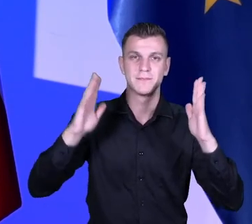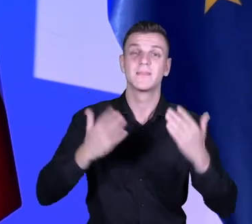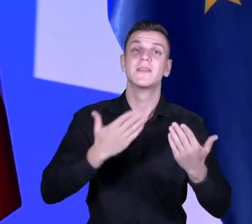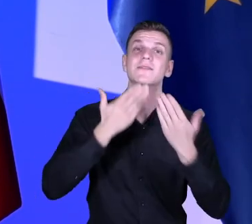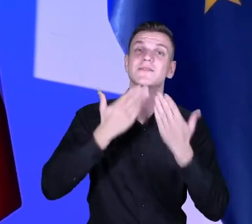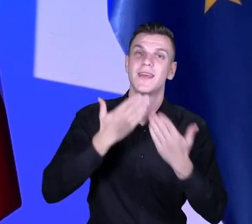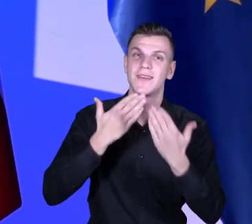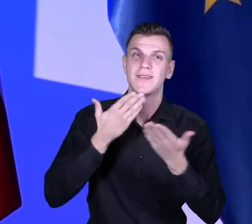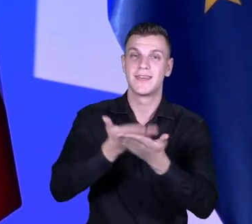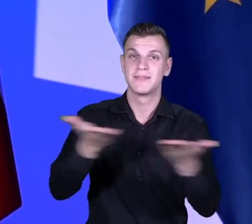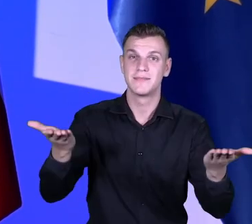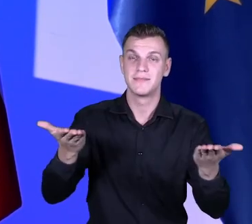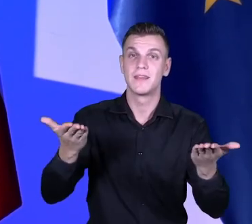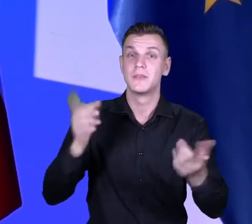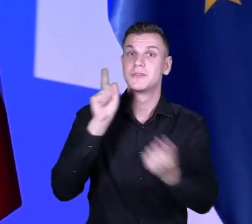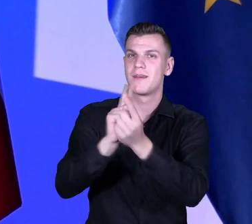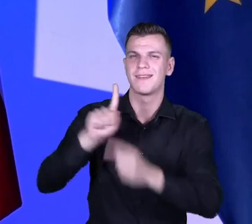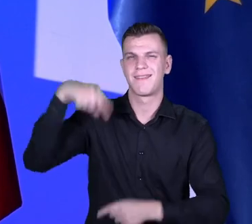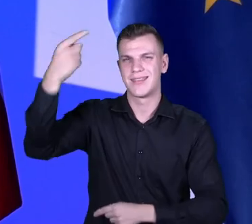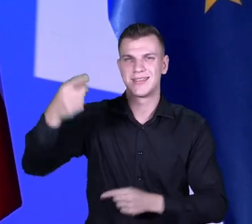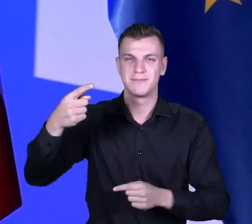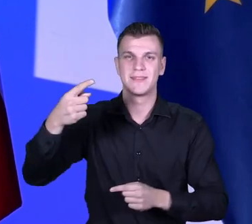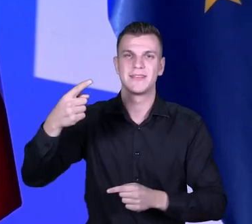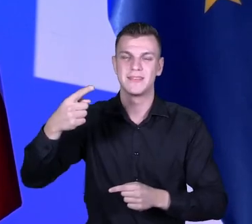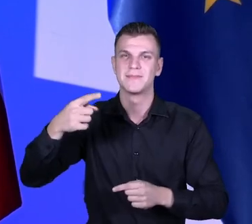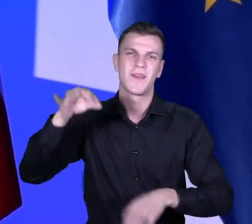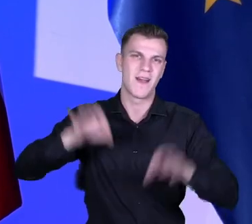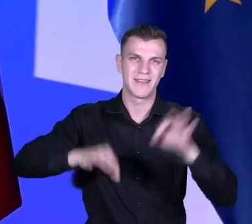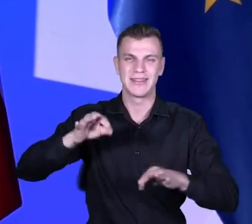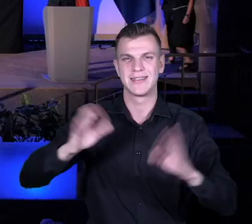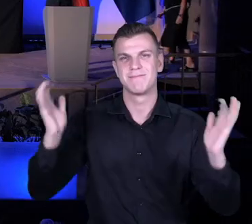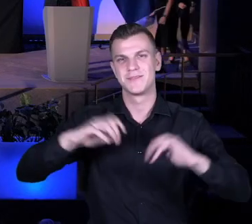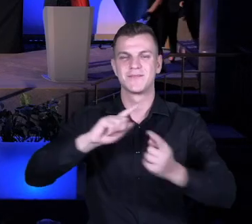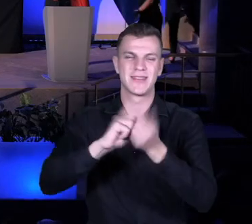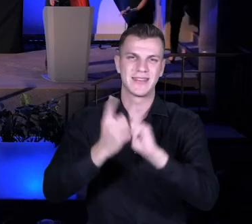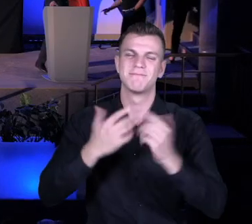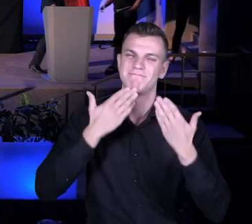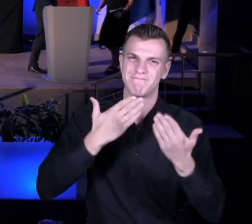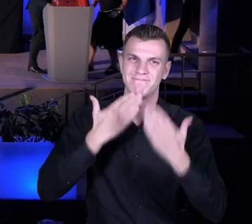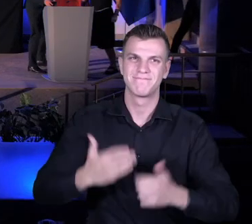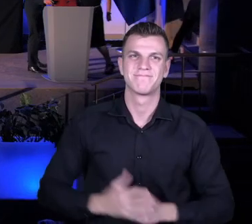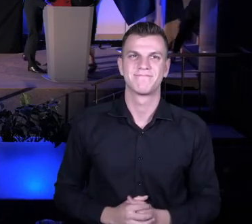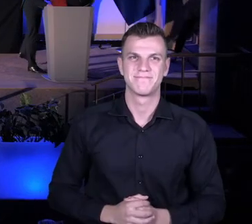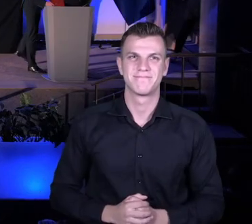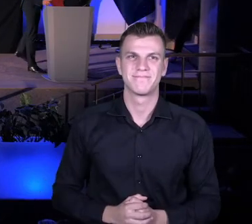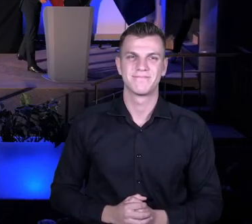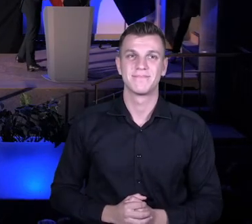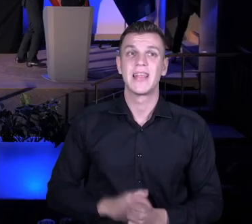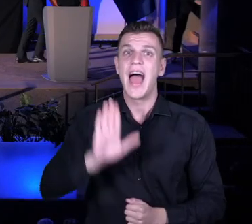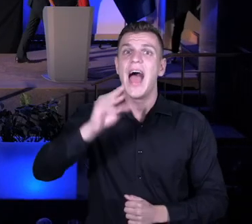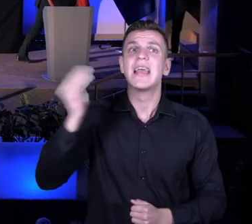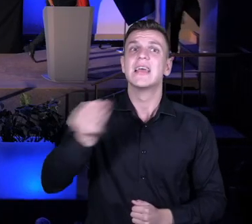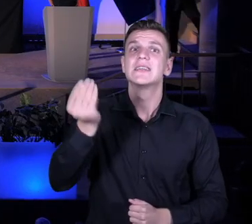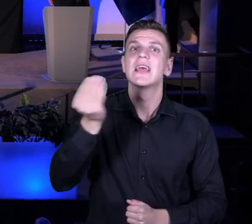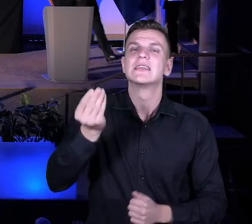Dziękuję Państwu i do zobaczenia, mam nadzieję, przy kolejnej okazji rozmowy o kompetencjach. Dziękuję. Ja się jeszcze